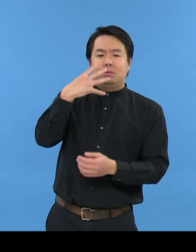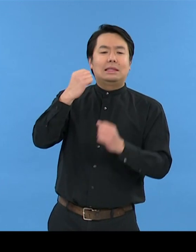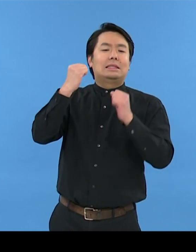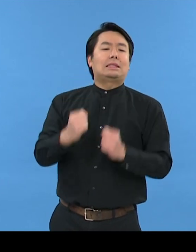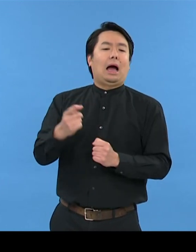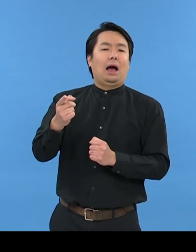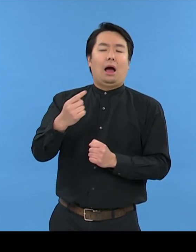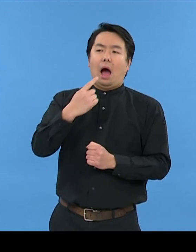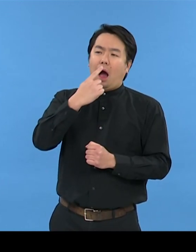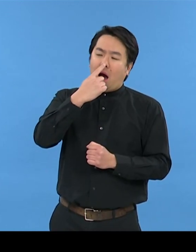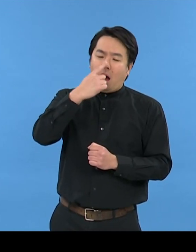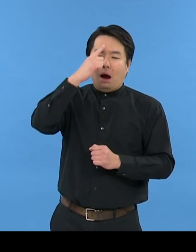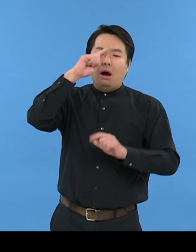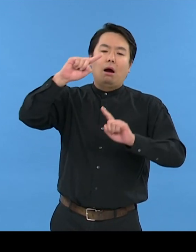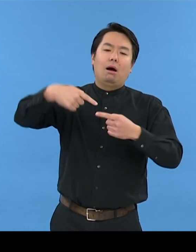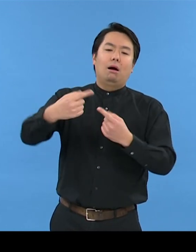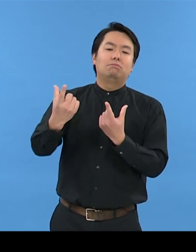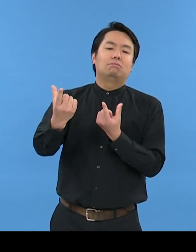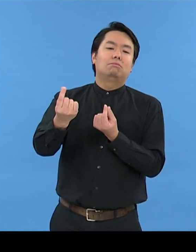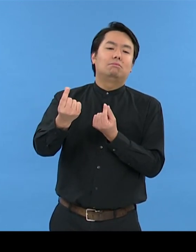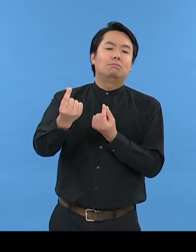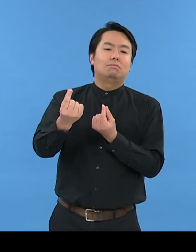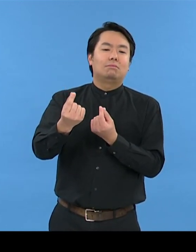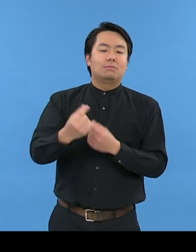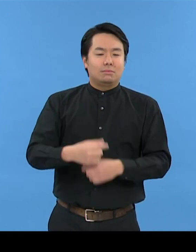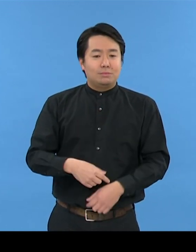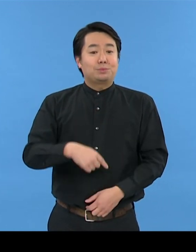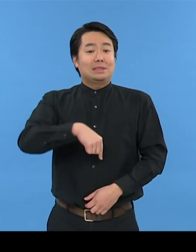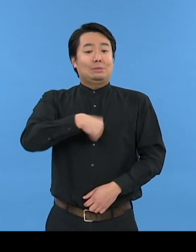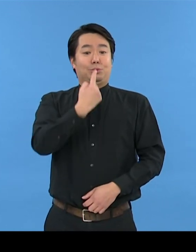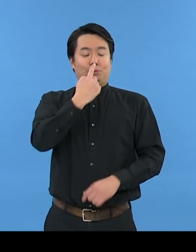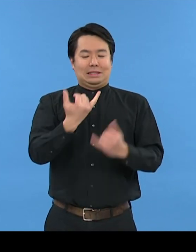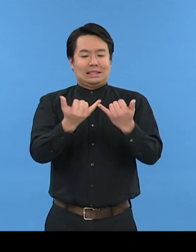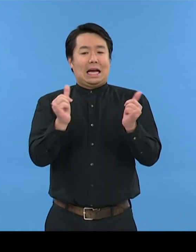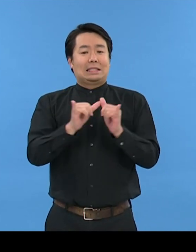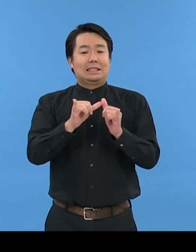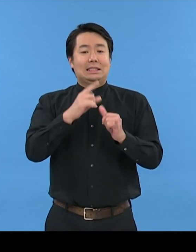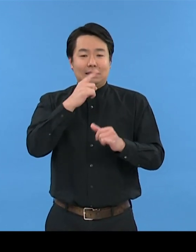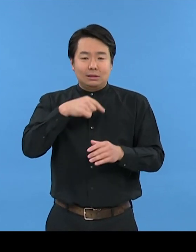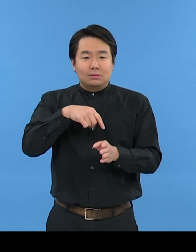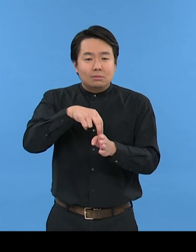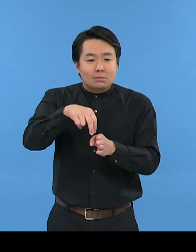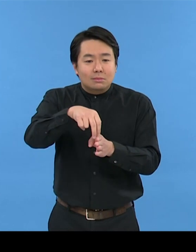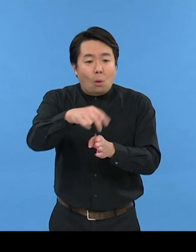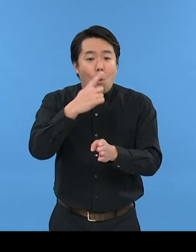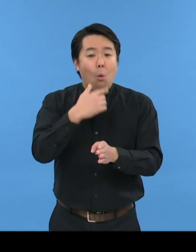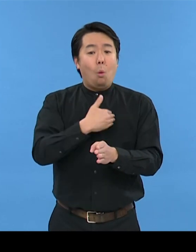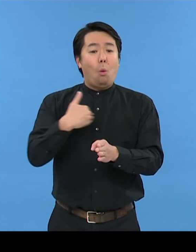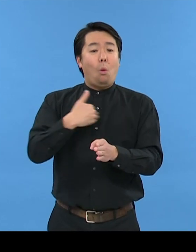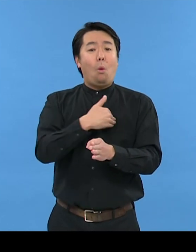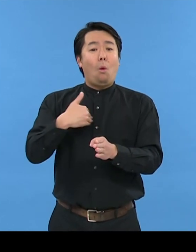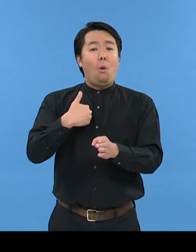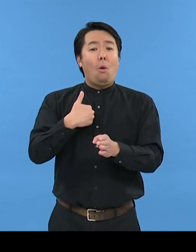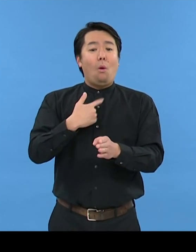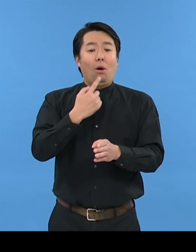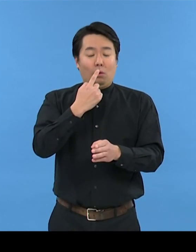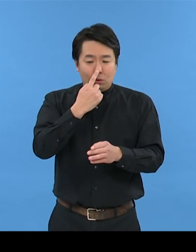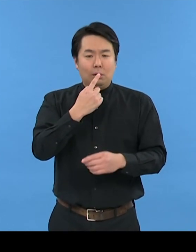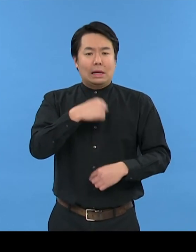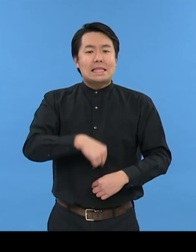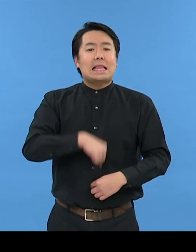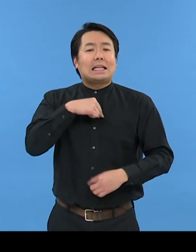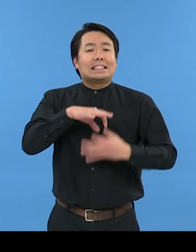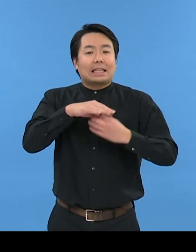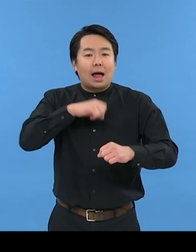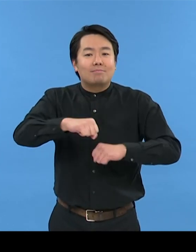私もはそうだろうと思ってますだから自分が社会でうまくやっているそれは私が